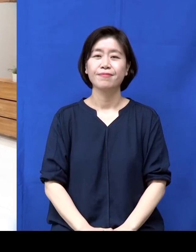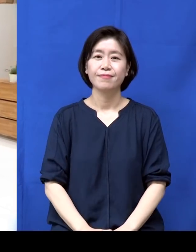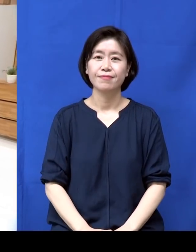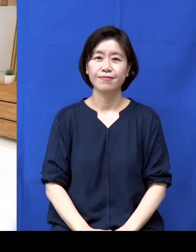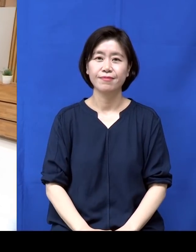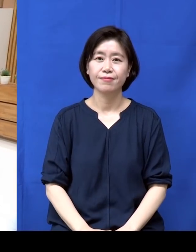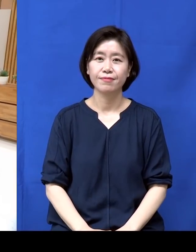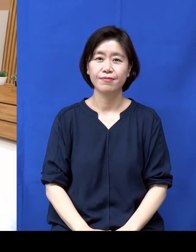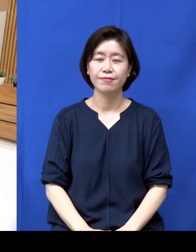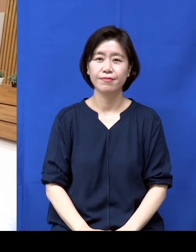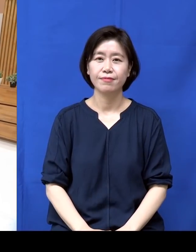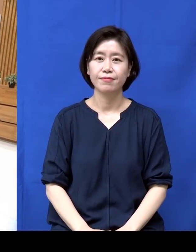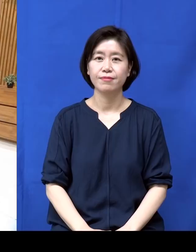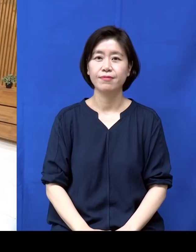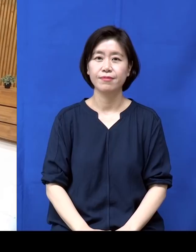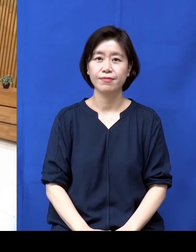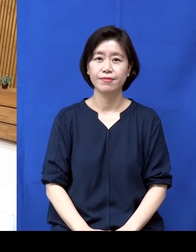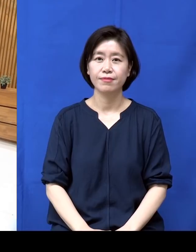고맙습니다.